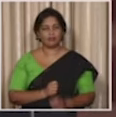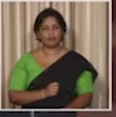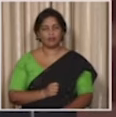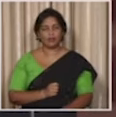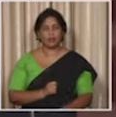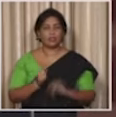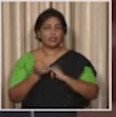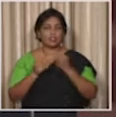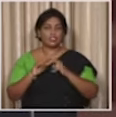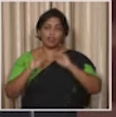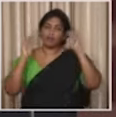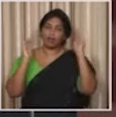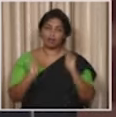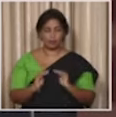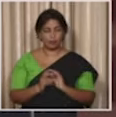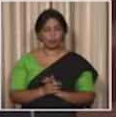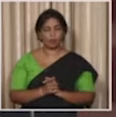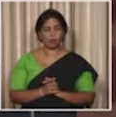ස්ටාෆ් එක අඩු කරගන්න